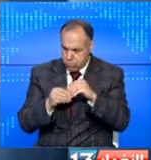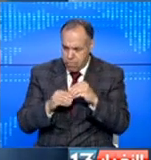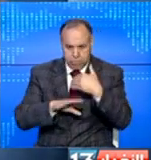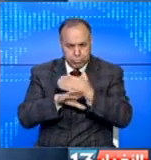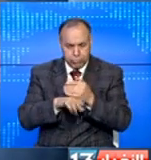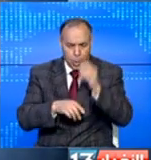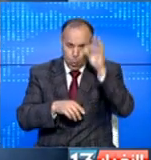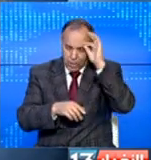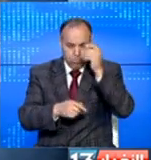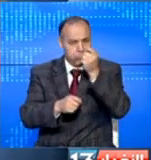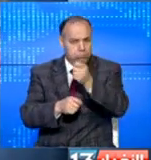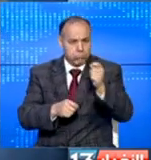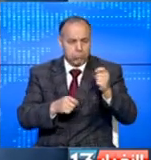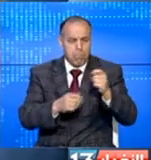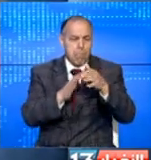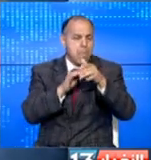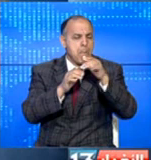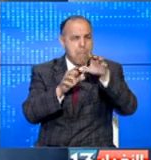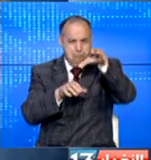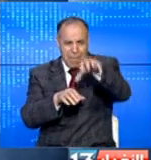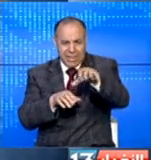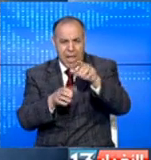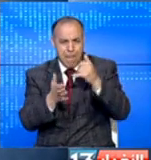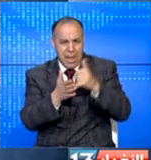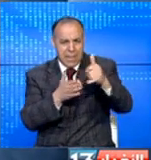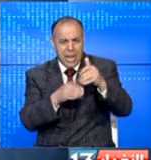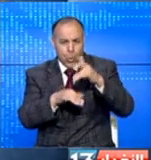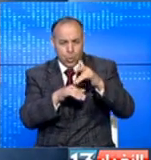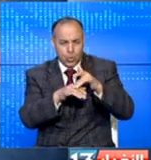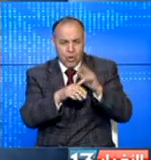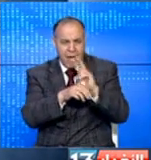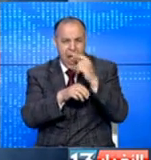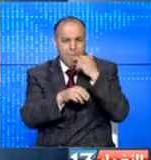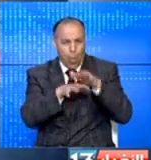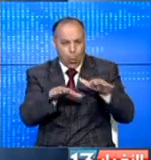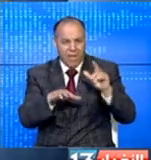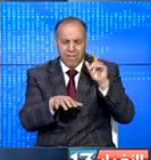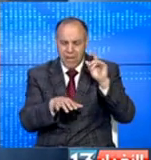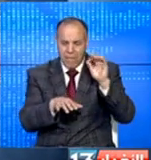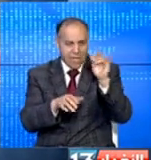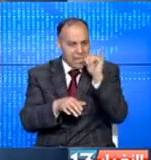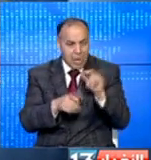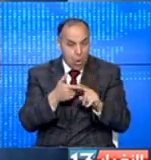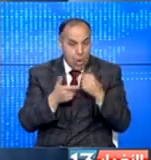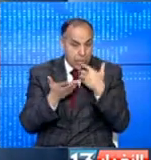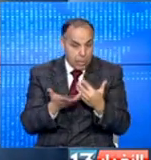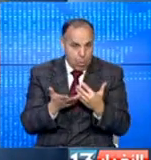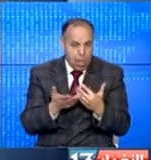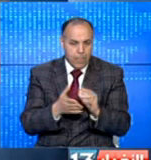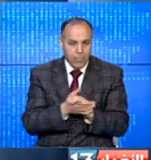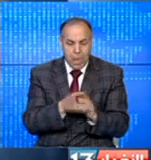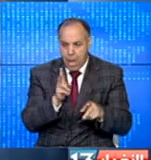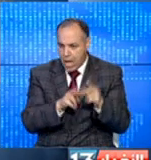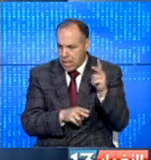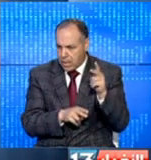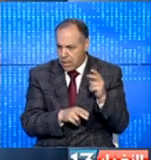على المناطق اللي ما يطلق عليها حمراء هنا في ايطاليا. وللتسريع الان بلغ حوالي اكثر